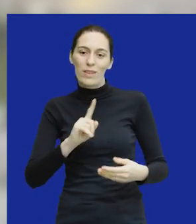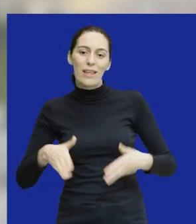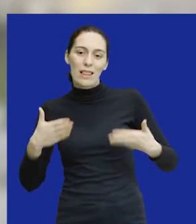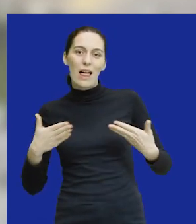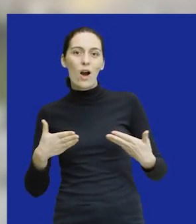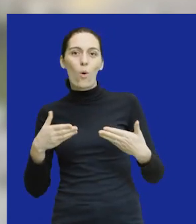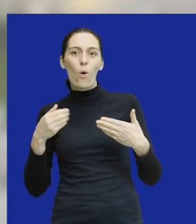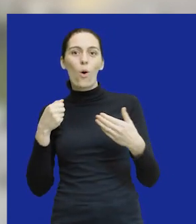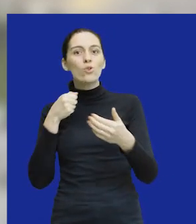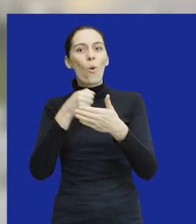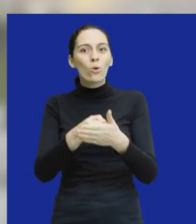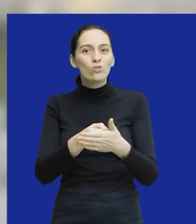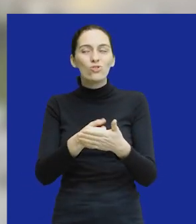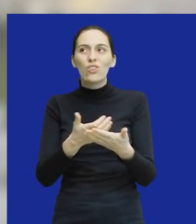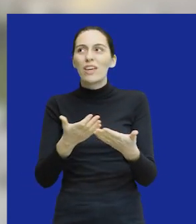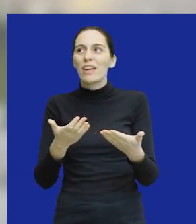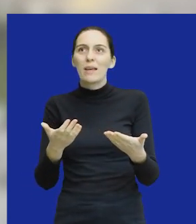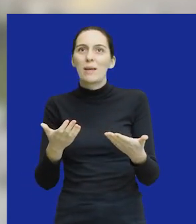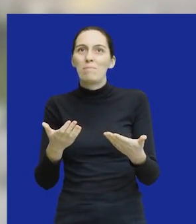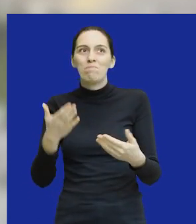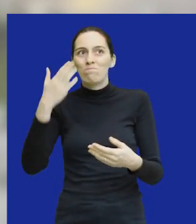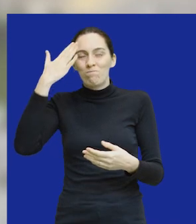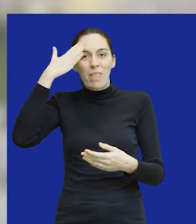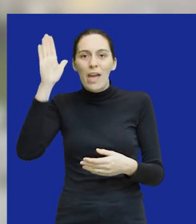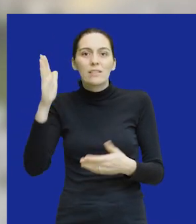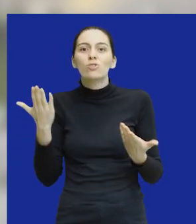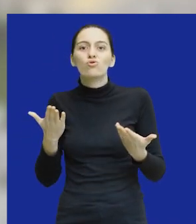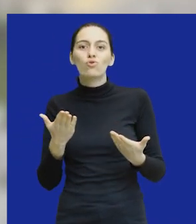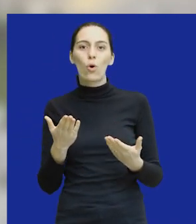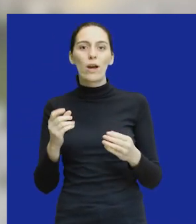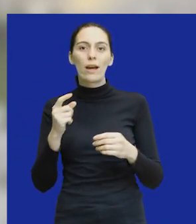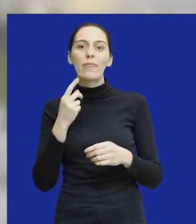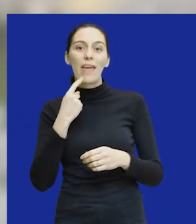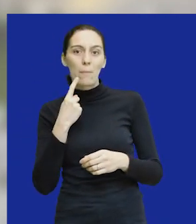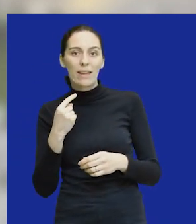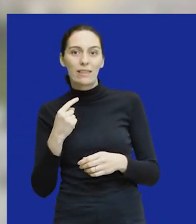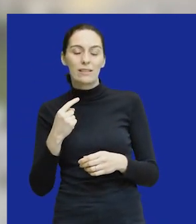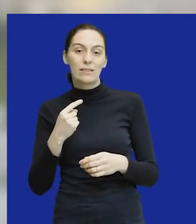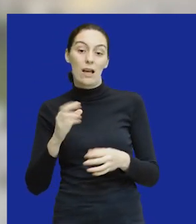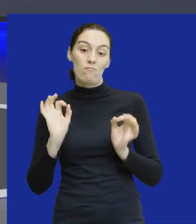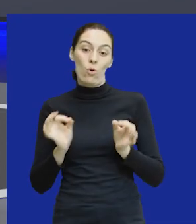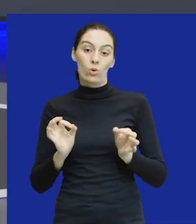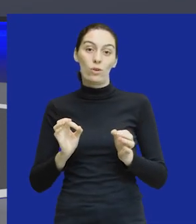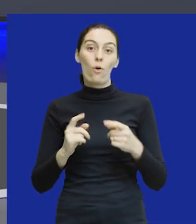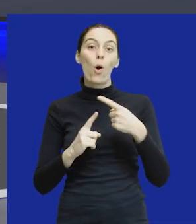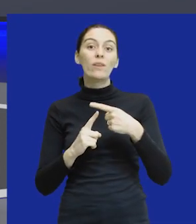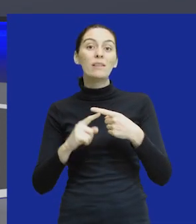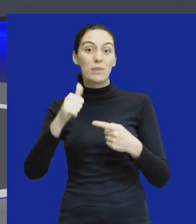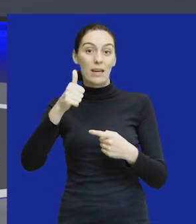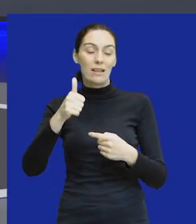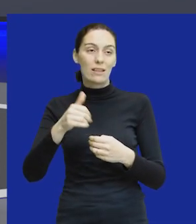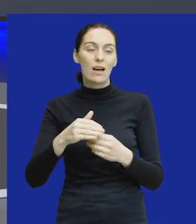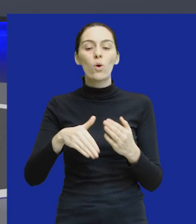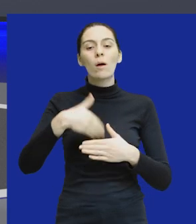suočiti, i nepoznavanja zapravo što je dijabetes, pogotovo tip 1, dođe do jedne